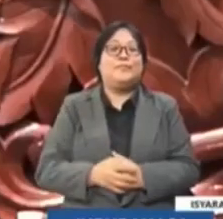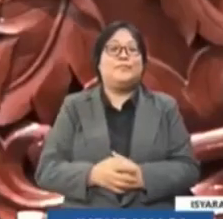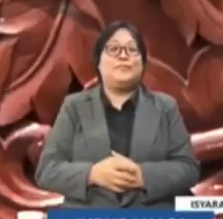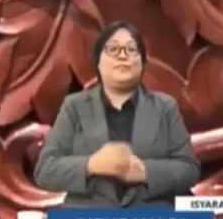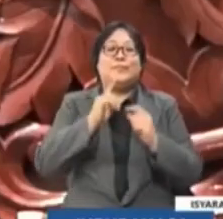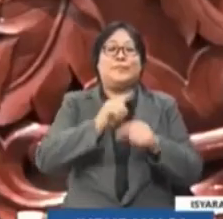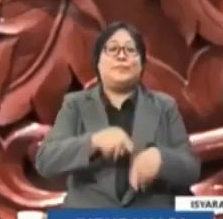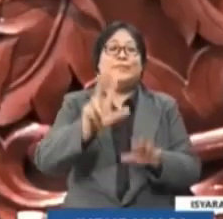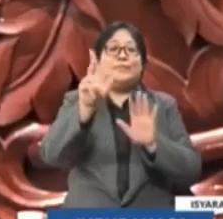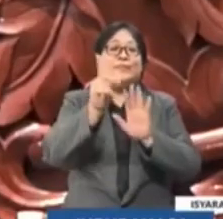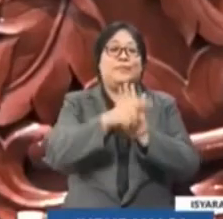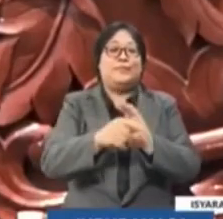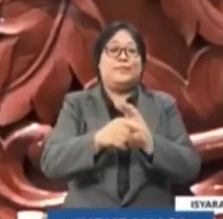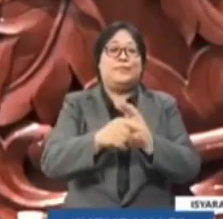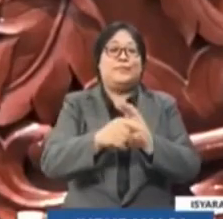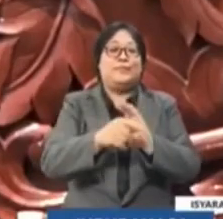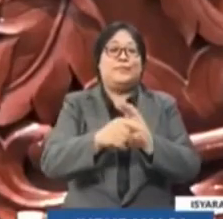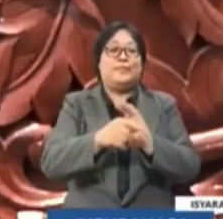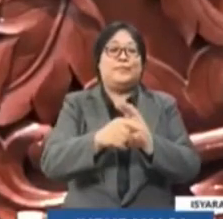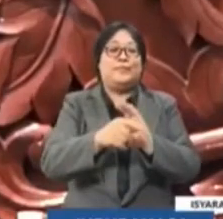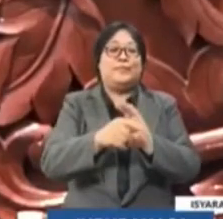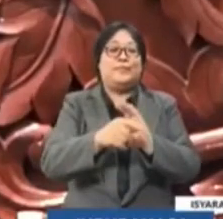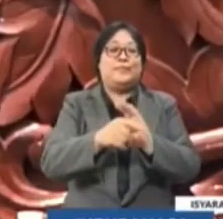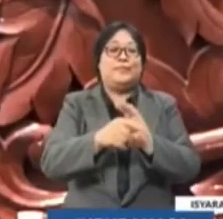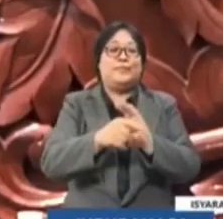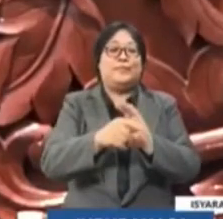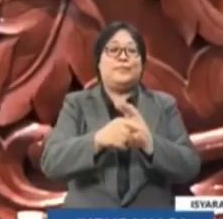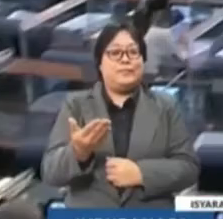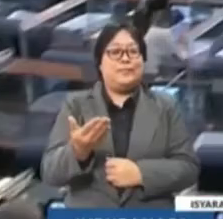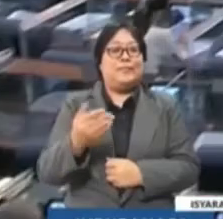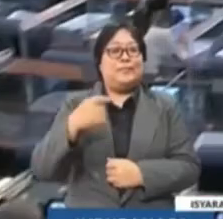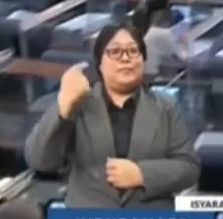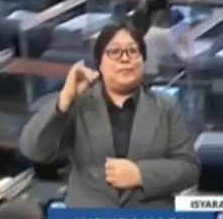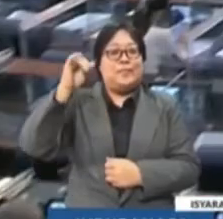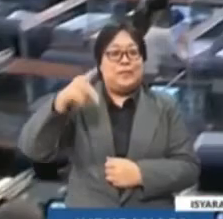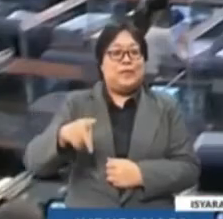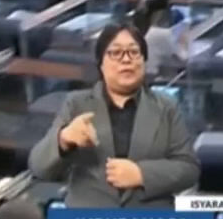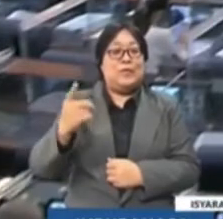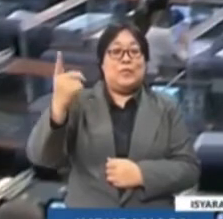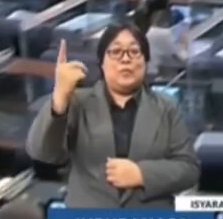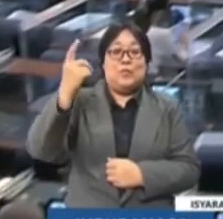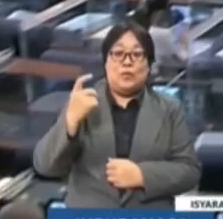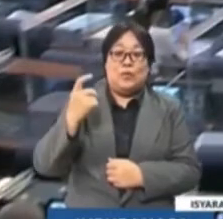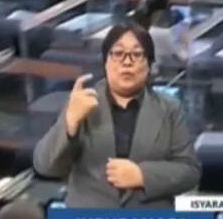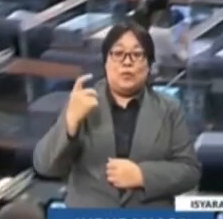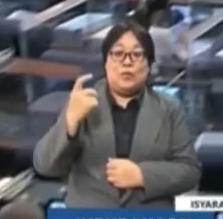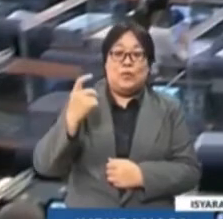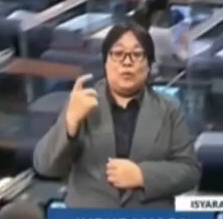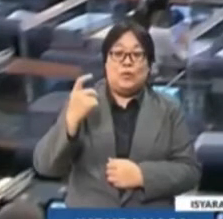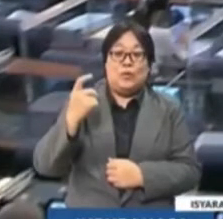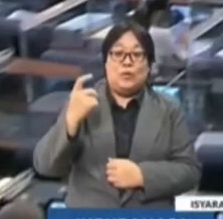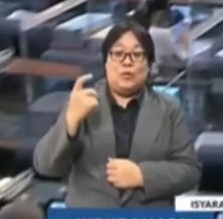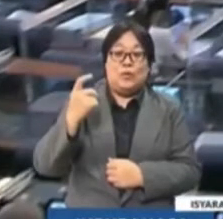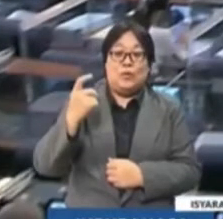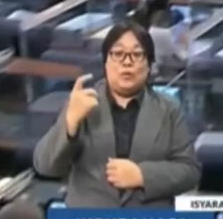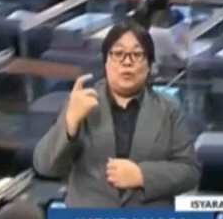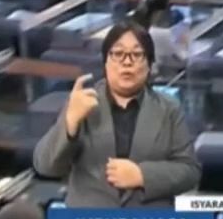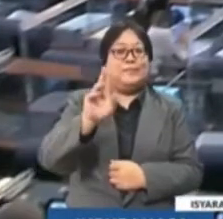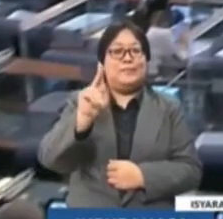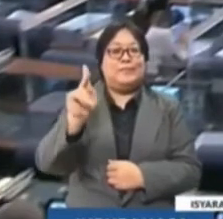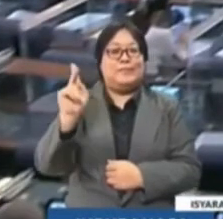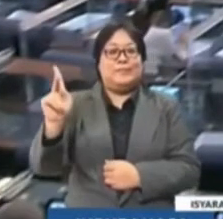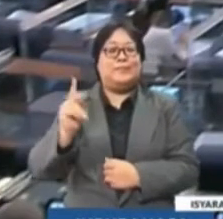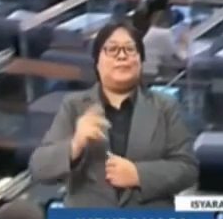istrinya p3bm kasih jam 02.00 soal Andi Pakde yang belum ada